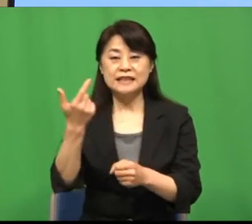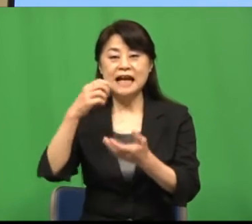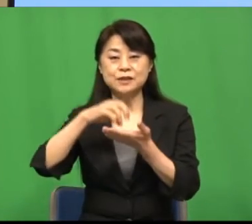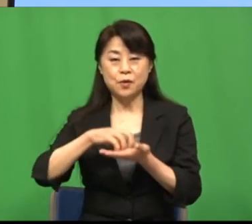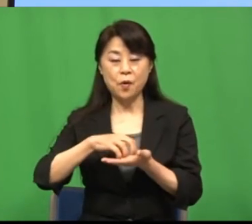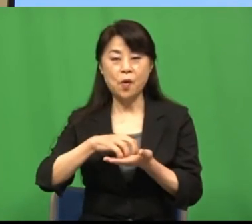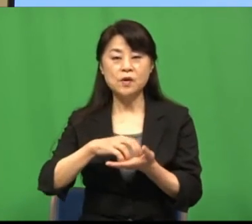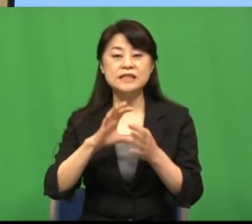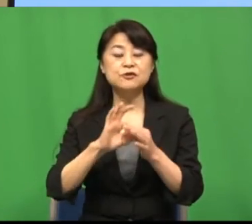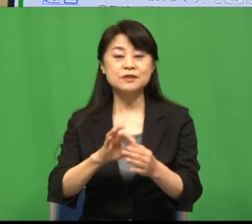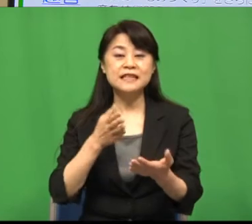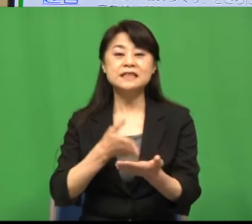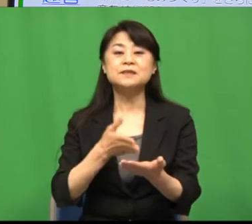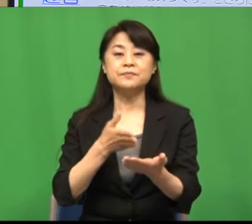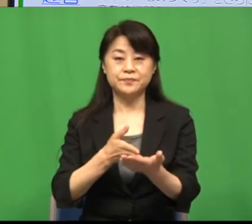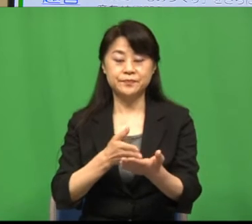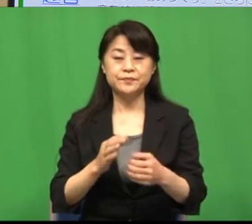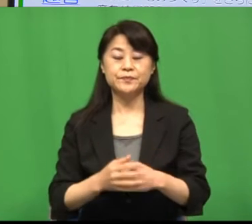でございます。